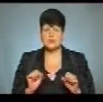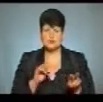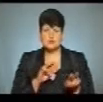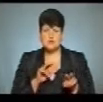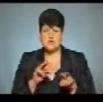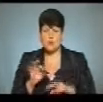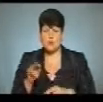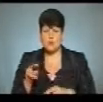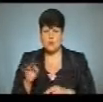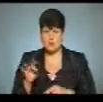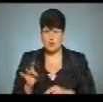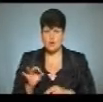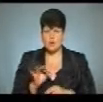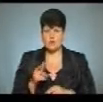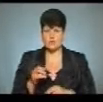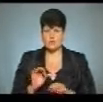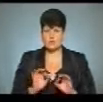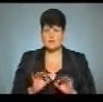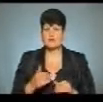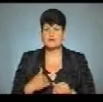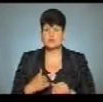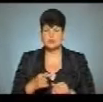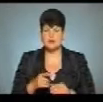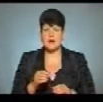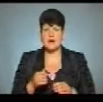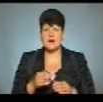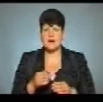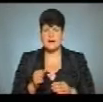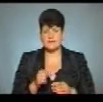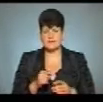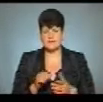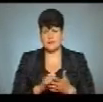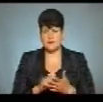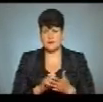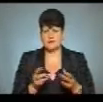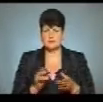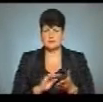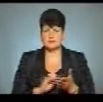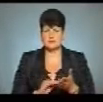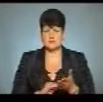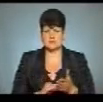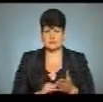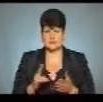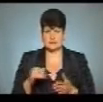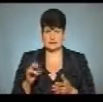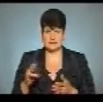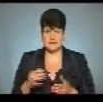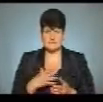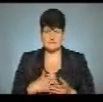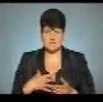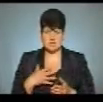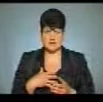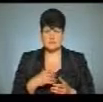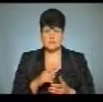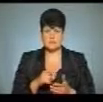спостереження опори Ольга Галушка розповідає, для чого на агітаційних матеріалах потрібно вказувати вихідні дані. Можливість